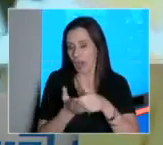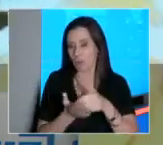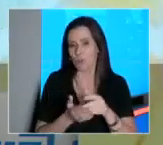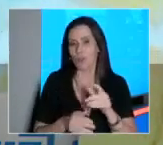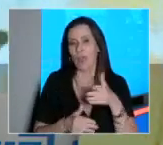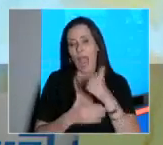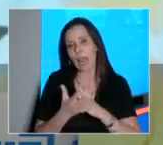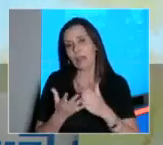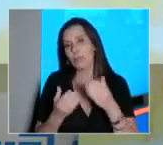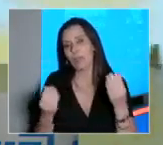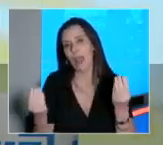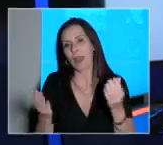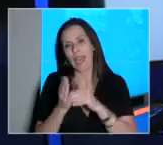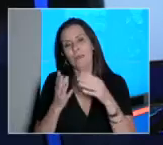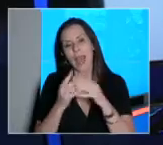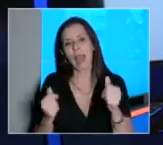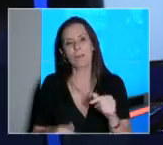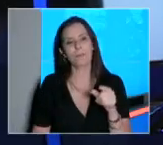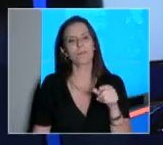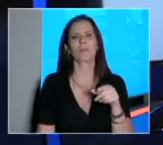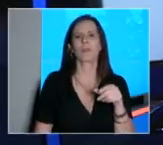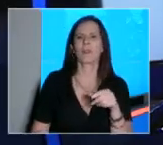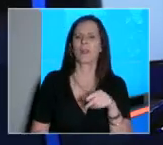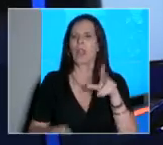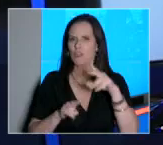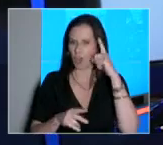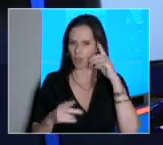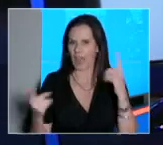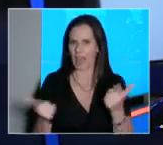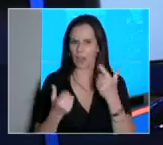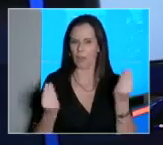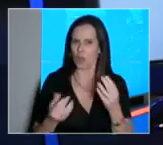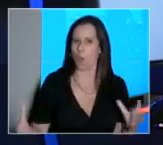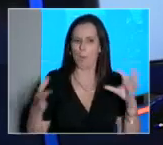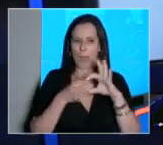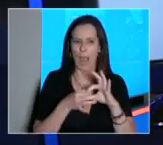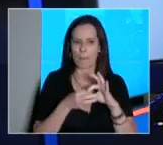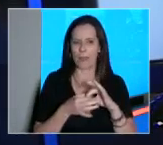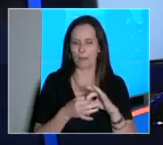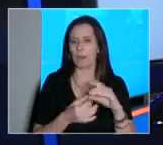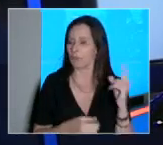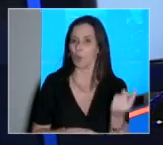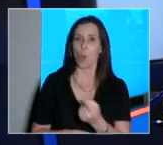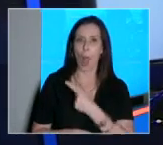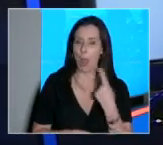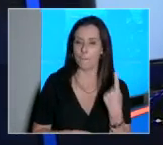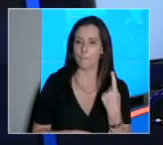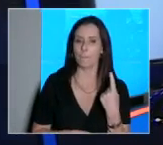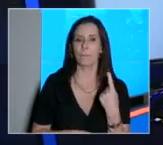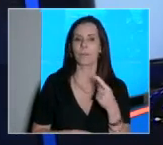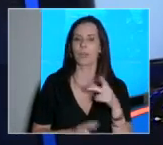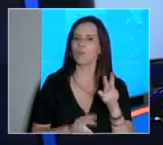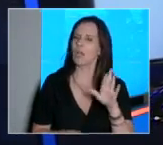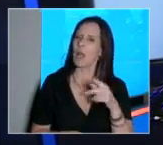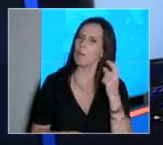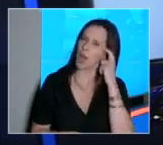שעם הזמן הולכים לאיבוד. אפשר לחשוב על אירועים כאלה כמה שמחבר בין כל מיני חלקים של אוכלוסייה.